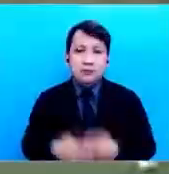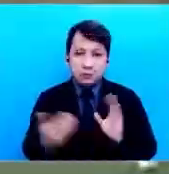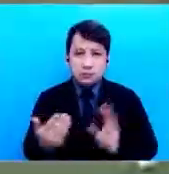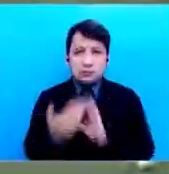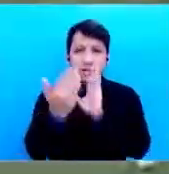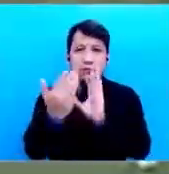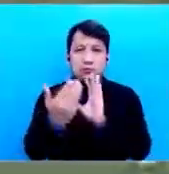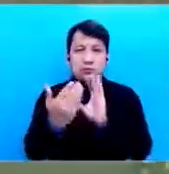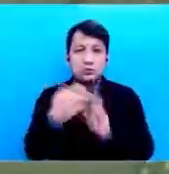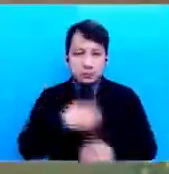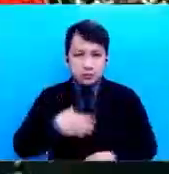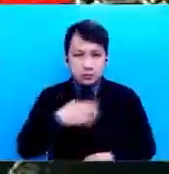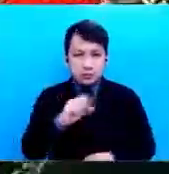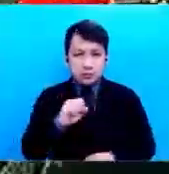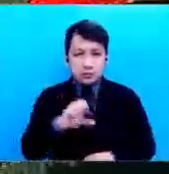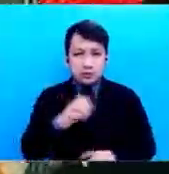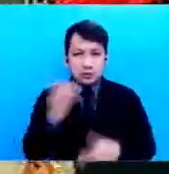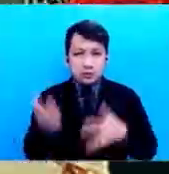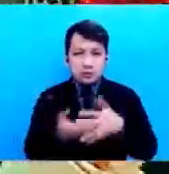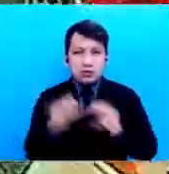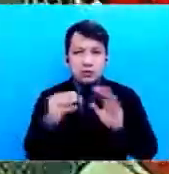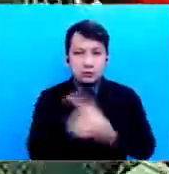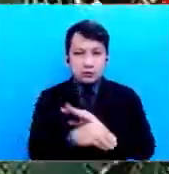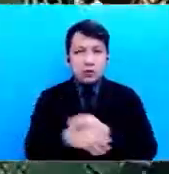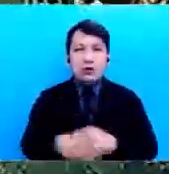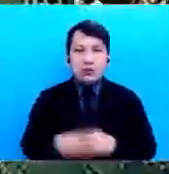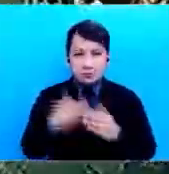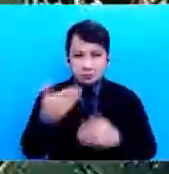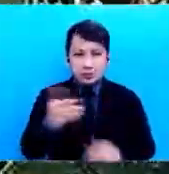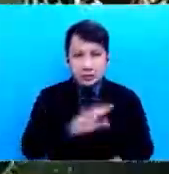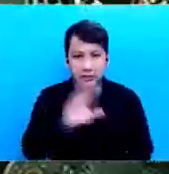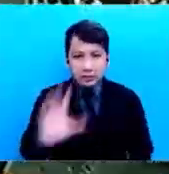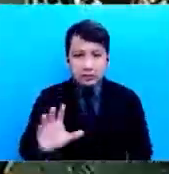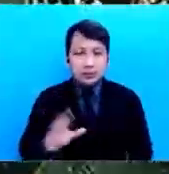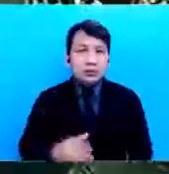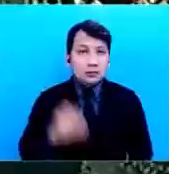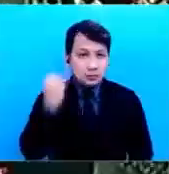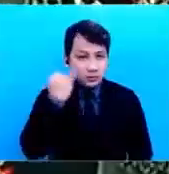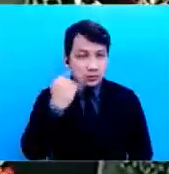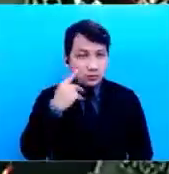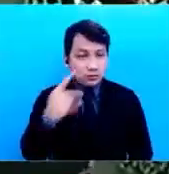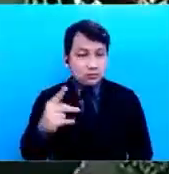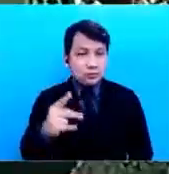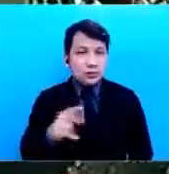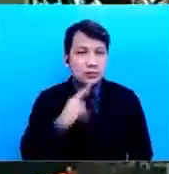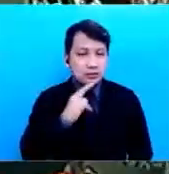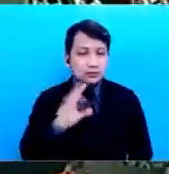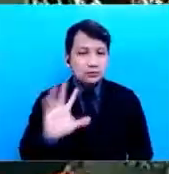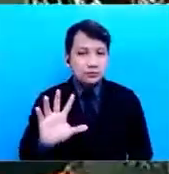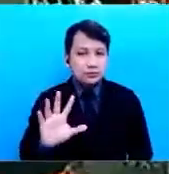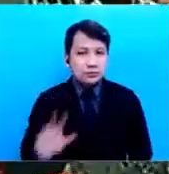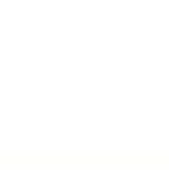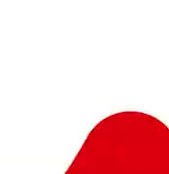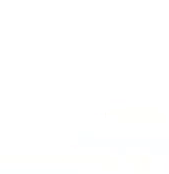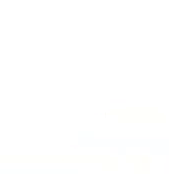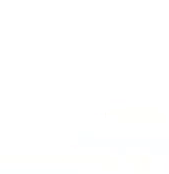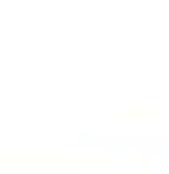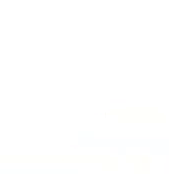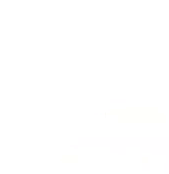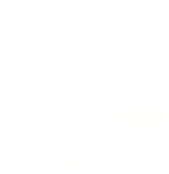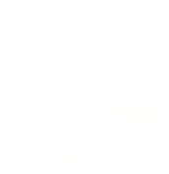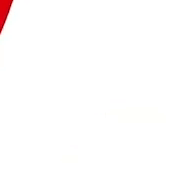sa kasong murder. Nagbabalita mula sa frontline, Justine Ponsalang, News 5.